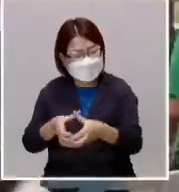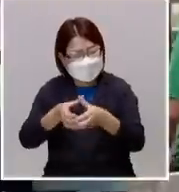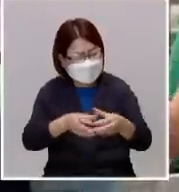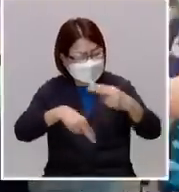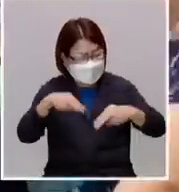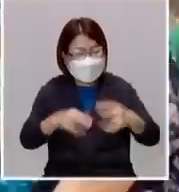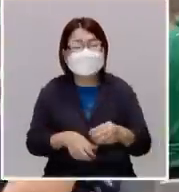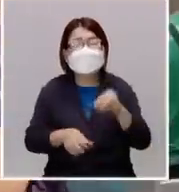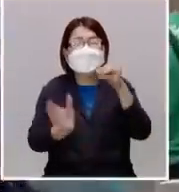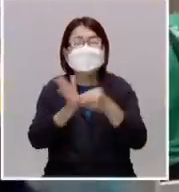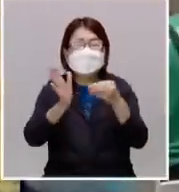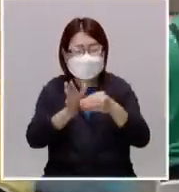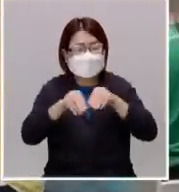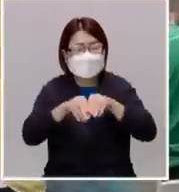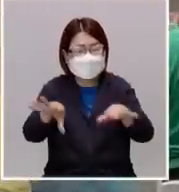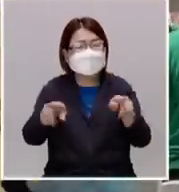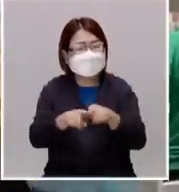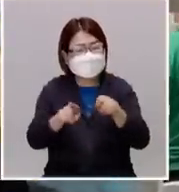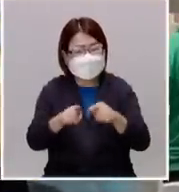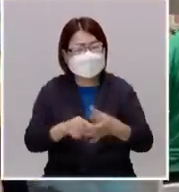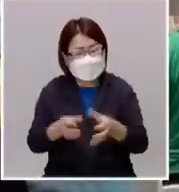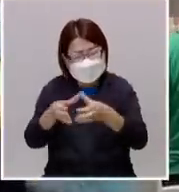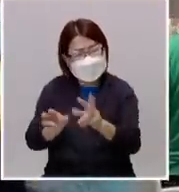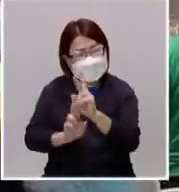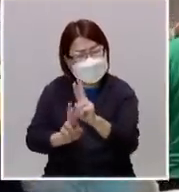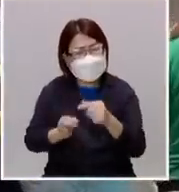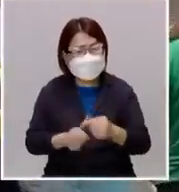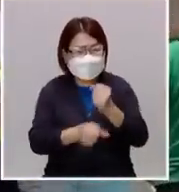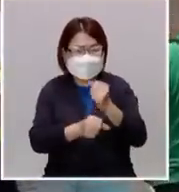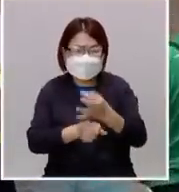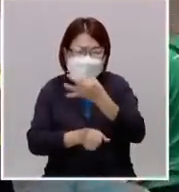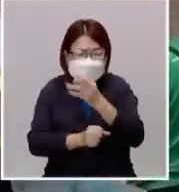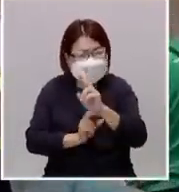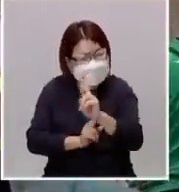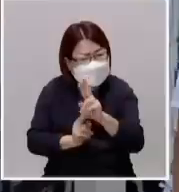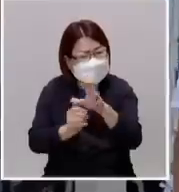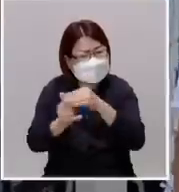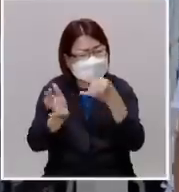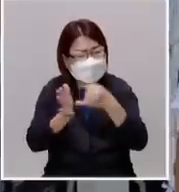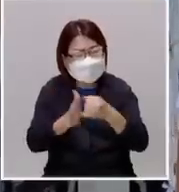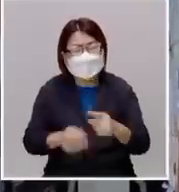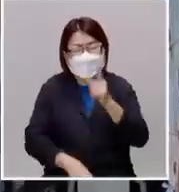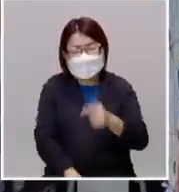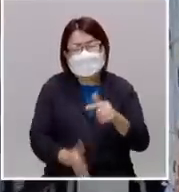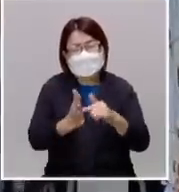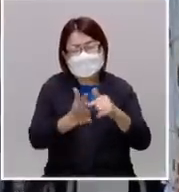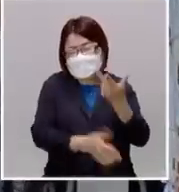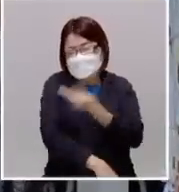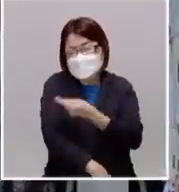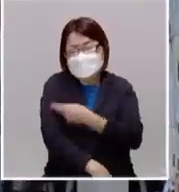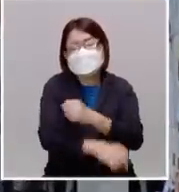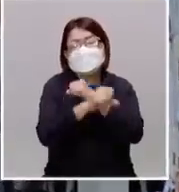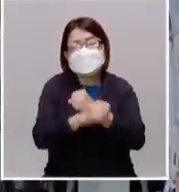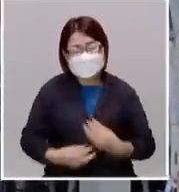คซีนให้กับประชาชนในพื้นที่เสี่ยงกลุ่มอาชีพเสี่ยงสร้างภูมิคุ้มกันเพื่อยุติการแพร่ระบาดโดยเร็วที่สุด